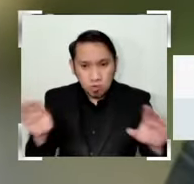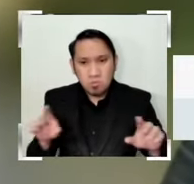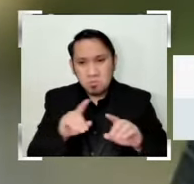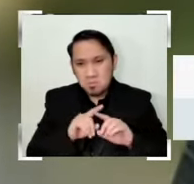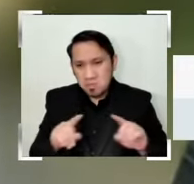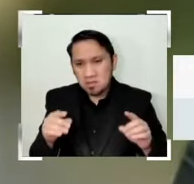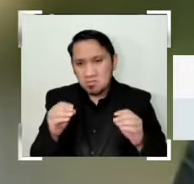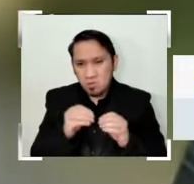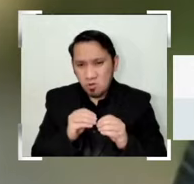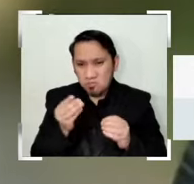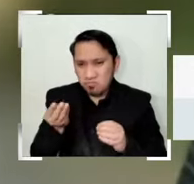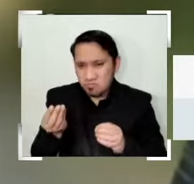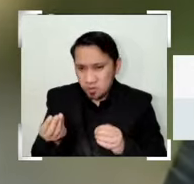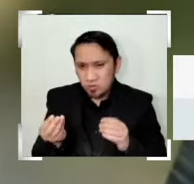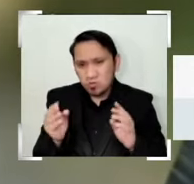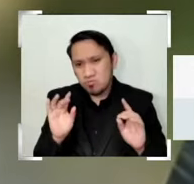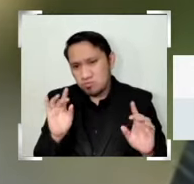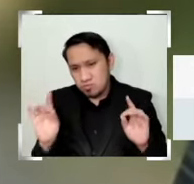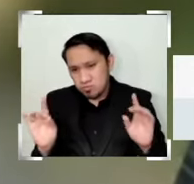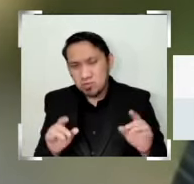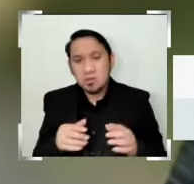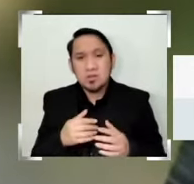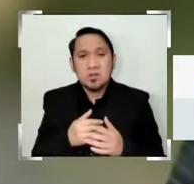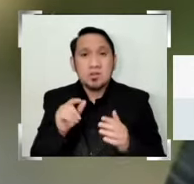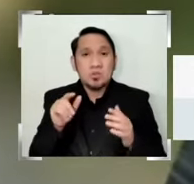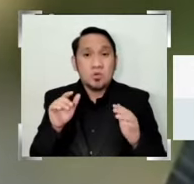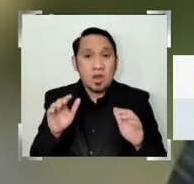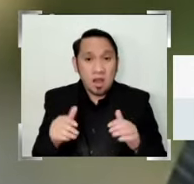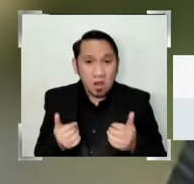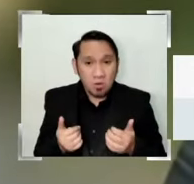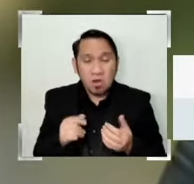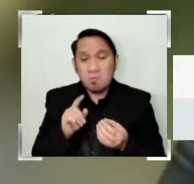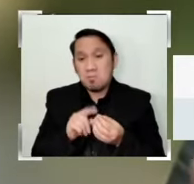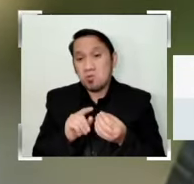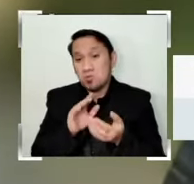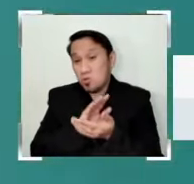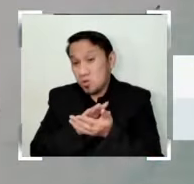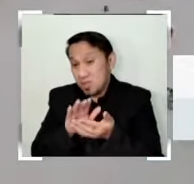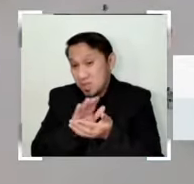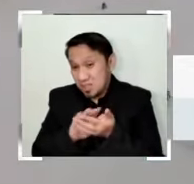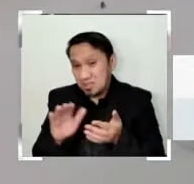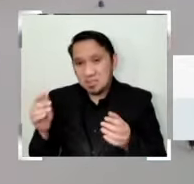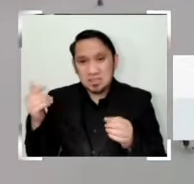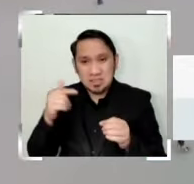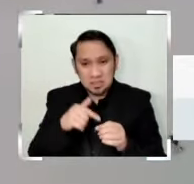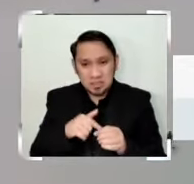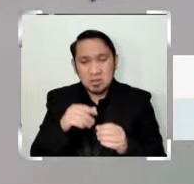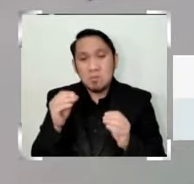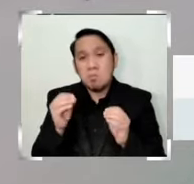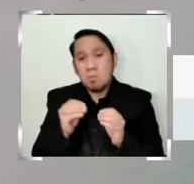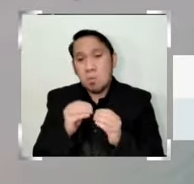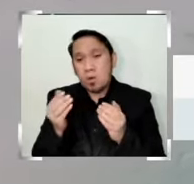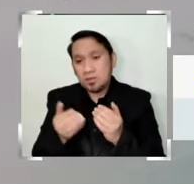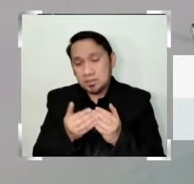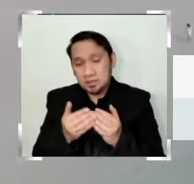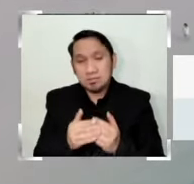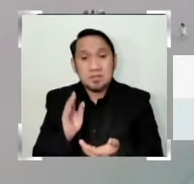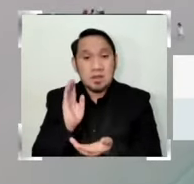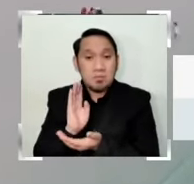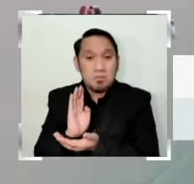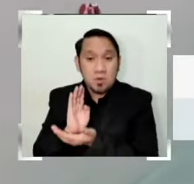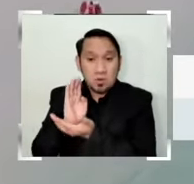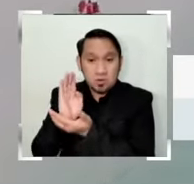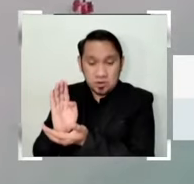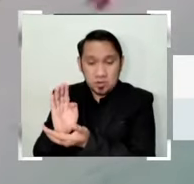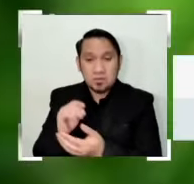management or removal of oil particles, mas madali. Ang Boracay, nasa baba lang ng